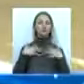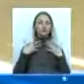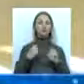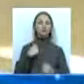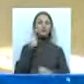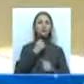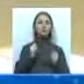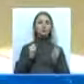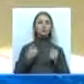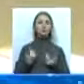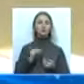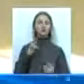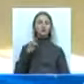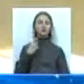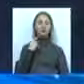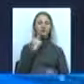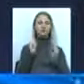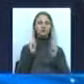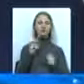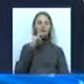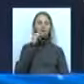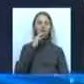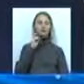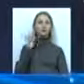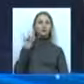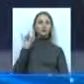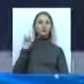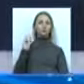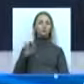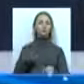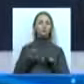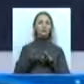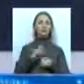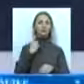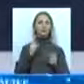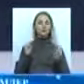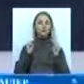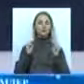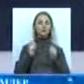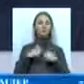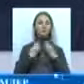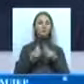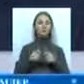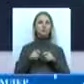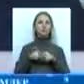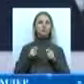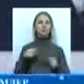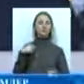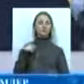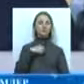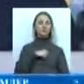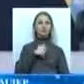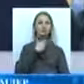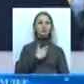ұлтын, қазақ халқының болмысын сезінуіне жол ашады. Елбасымыз айтып атқан рухани жаңғырудың бір бөлігі осы емес пе? Балалар өздерін өздері